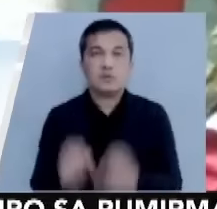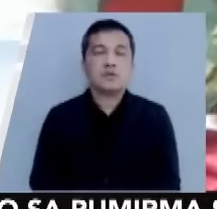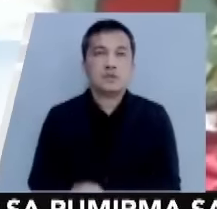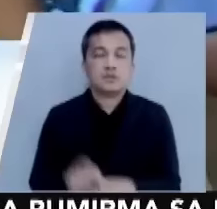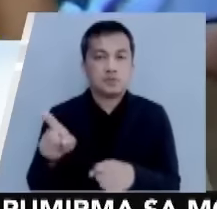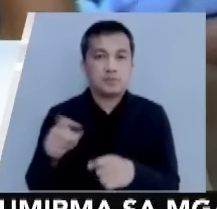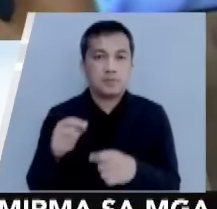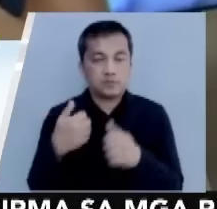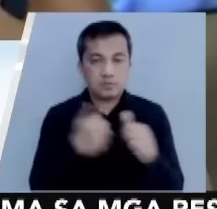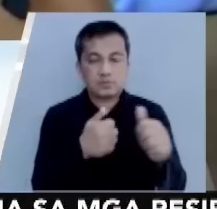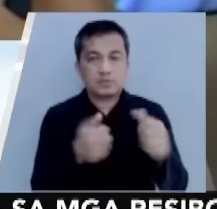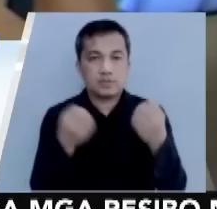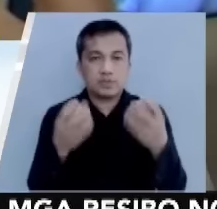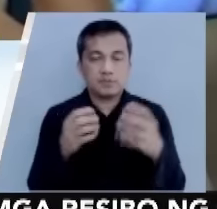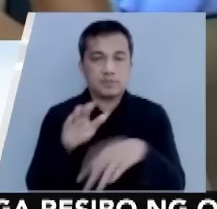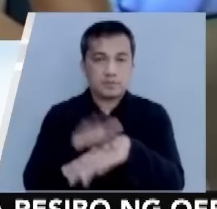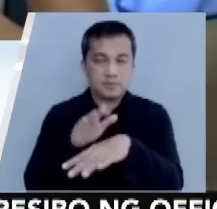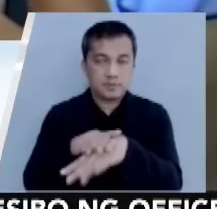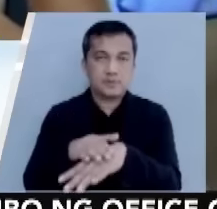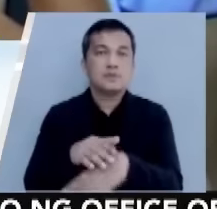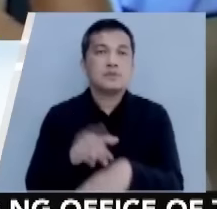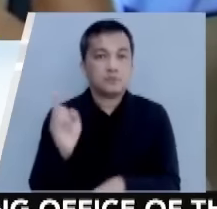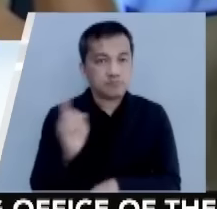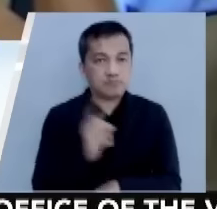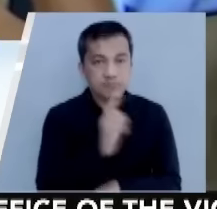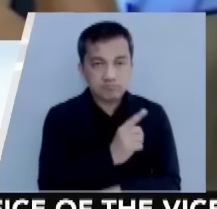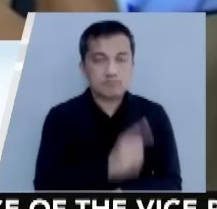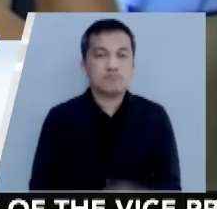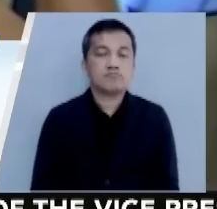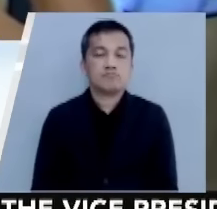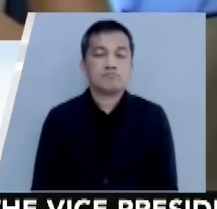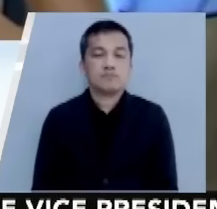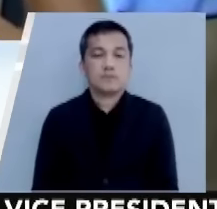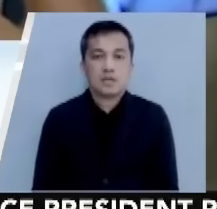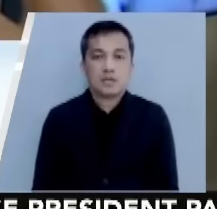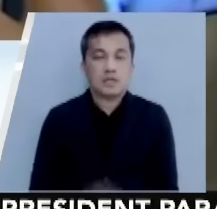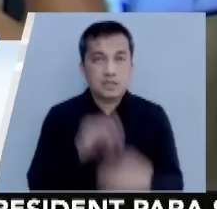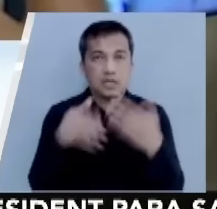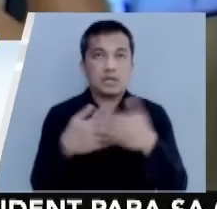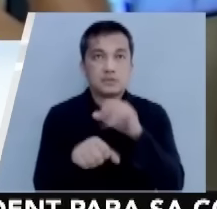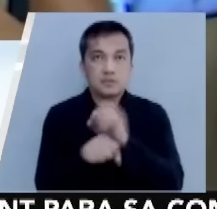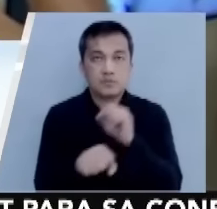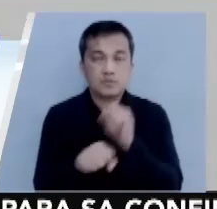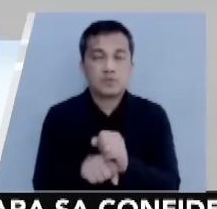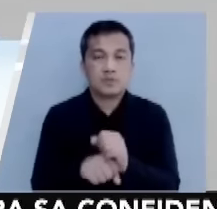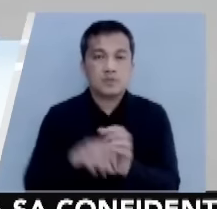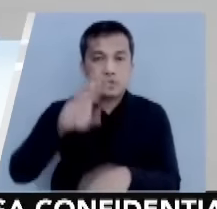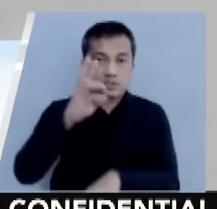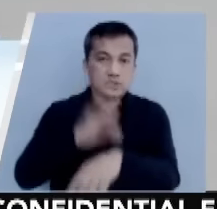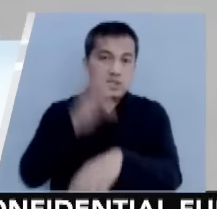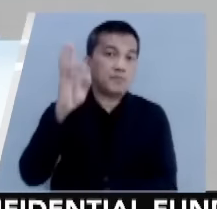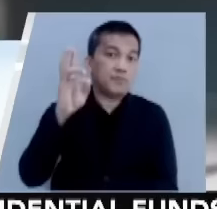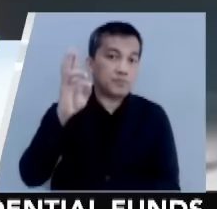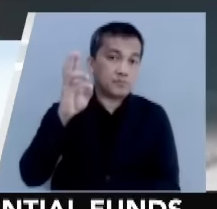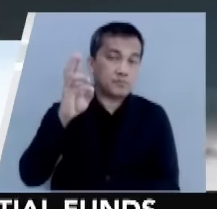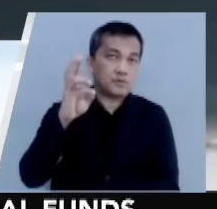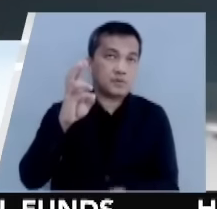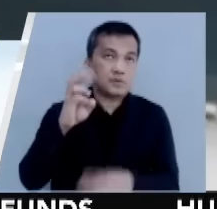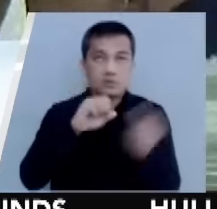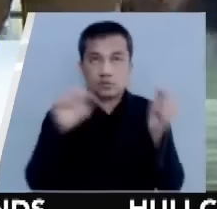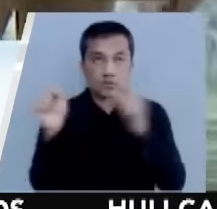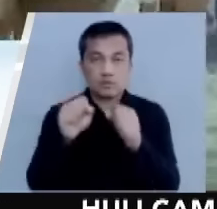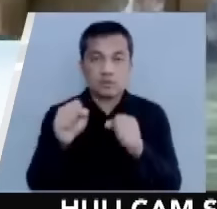babala. Lahat ng mga nagtatrabaho na pang-anim na nila. Ito, I'm sure that they are